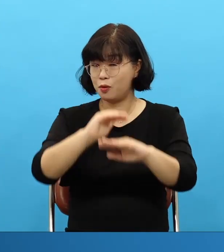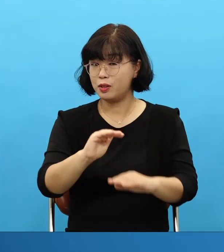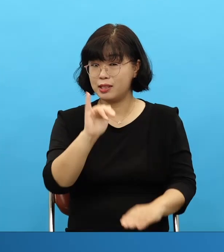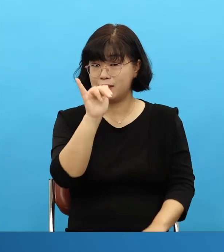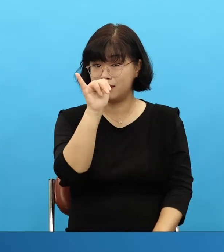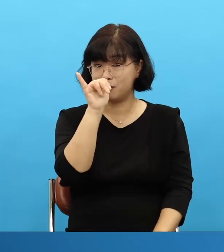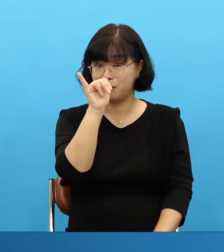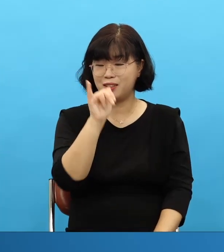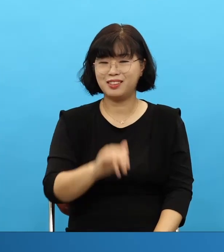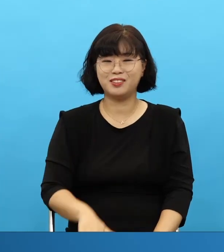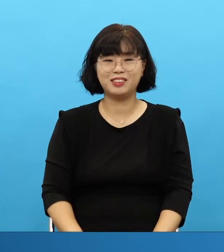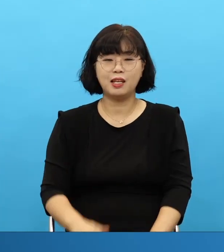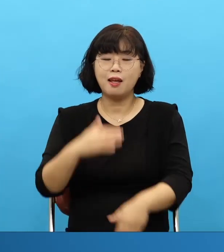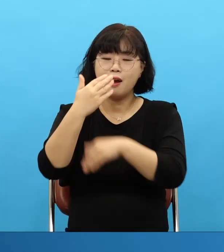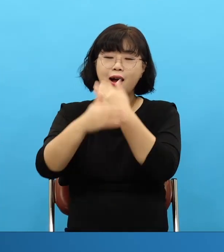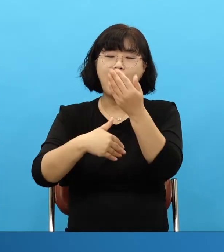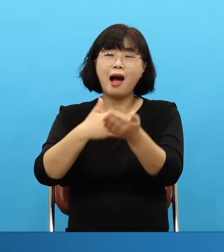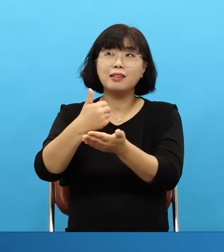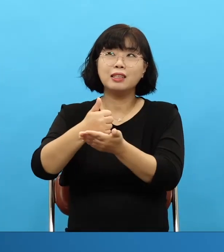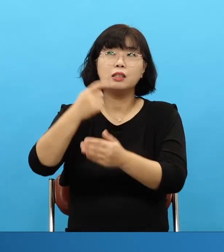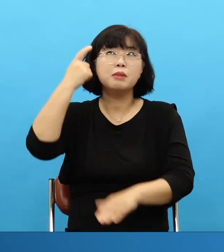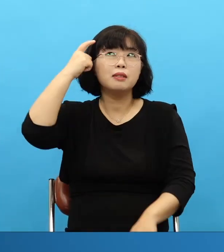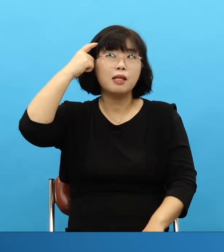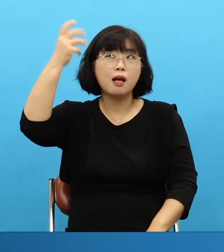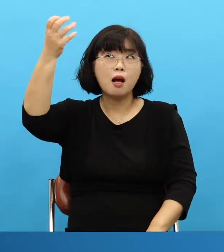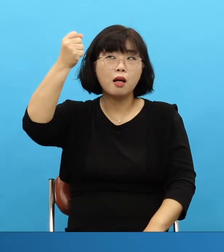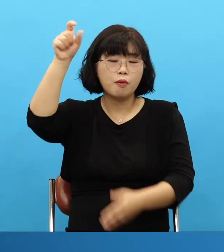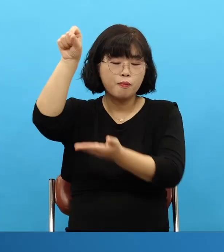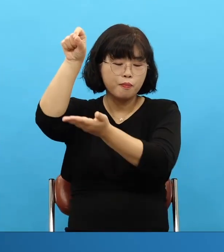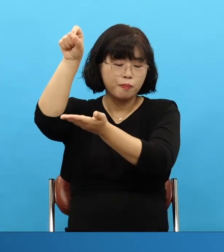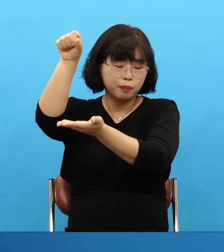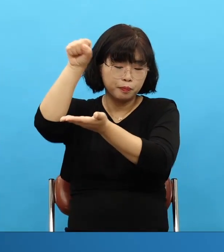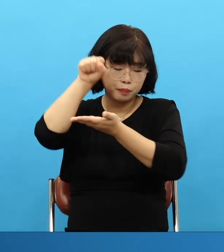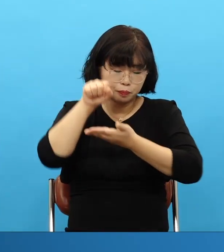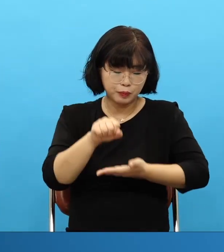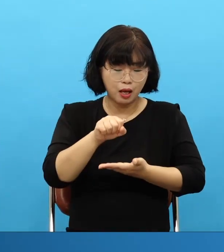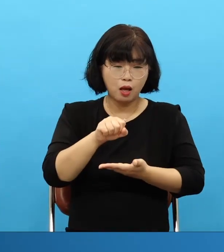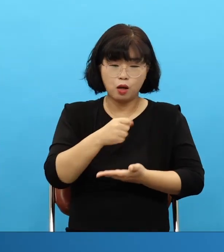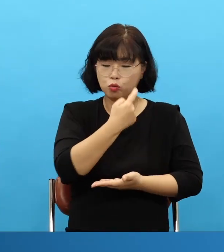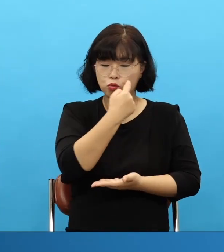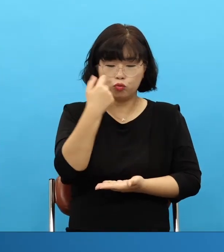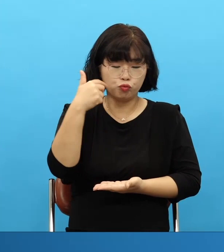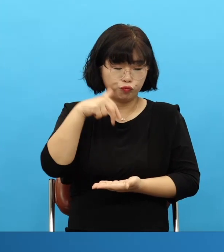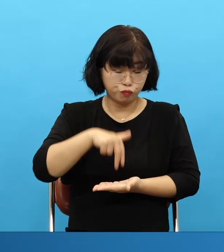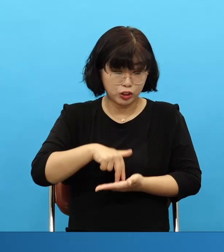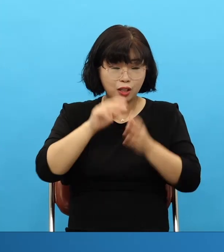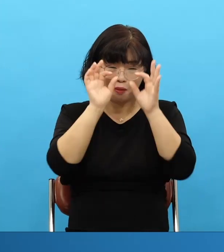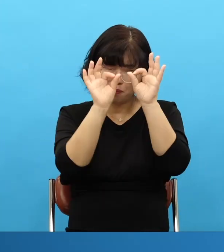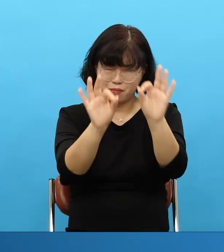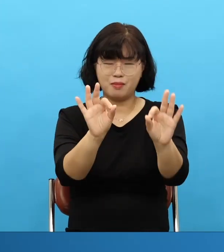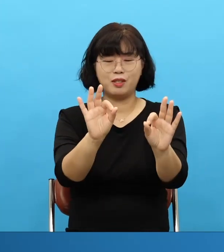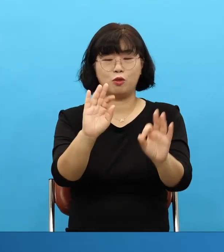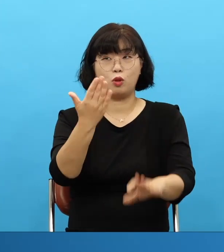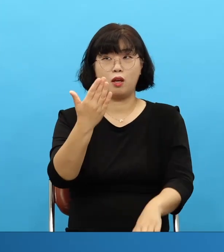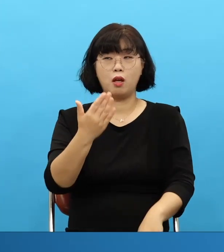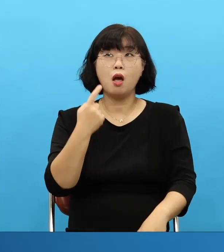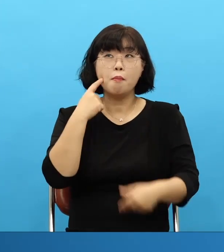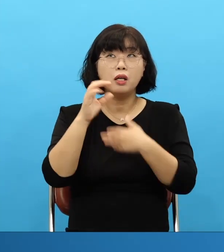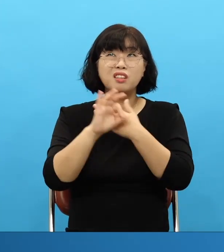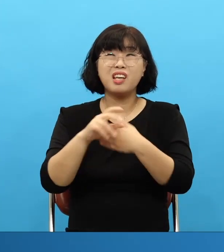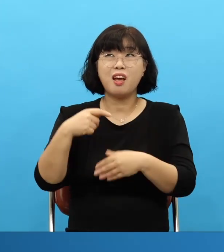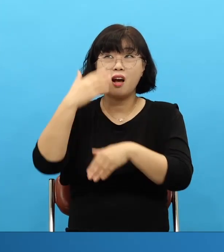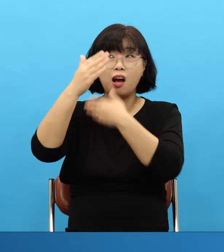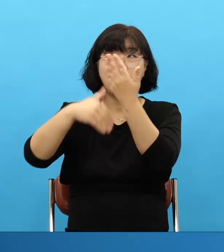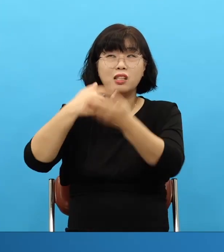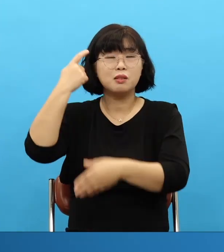안 되어지면 사실상 예배도 기도도 말씀도 전부 헛것이 됩니다. And that's why this week's district message is all the more important. If you don't have